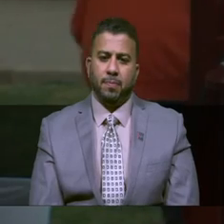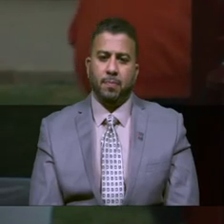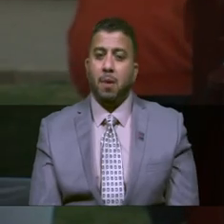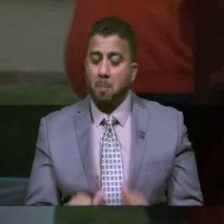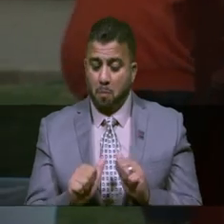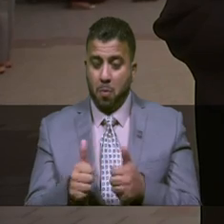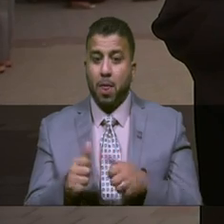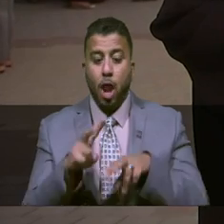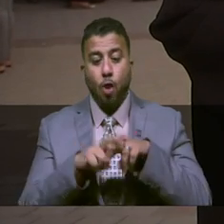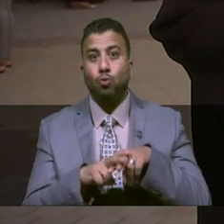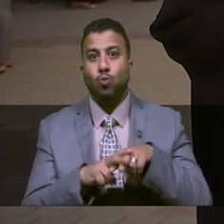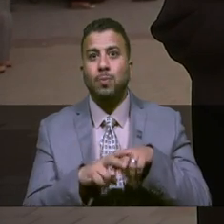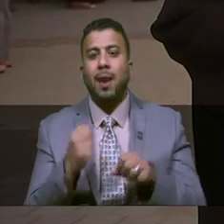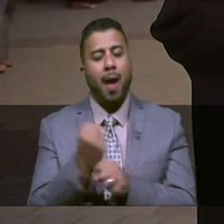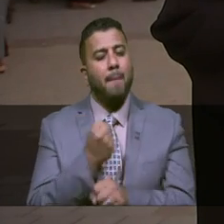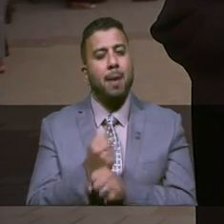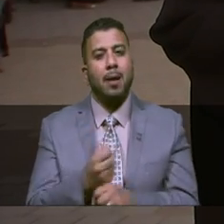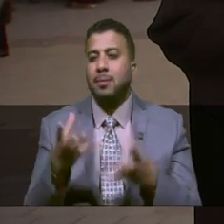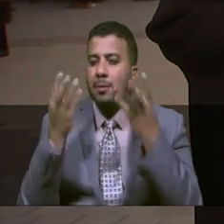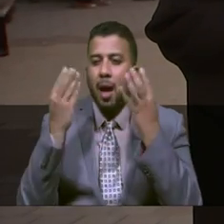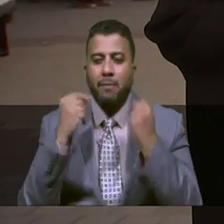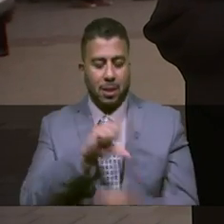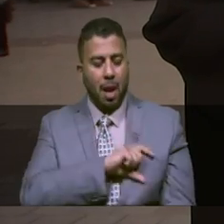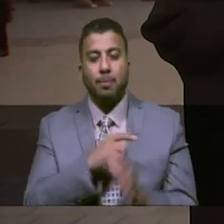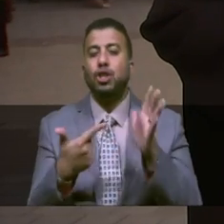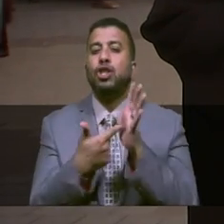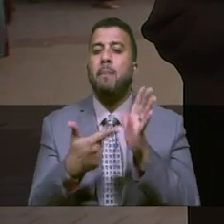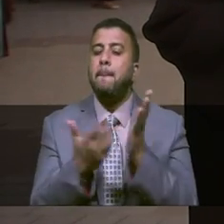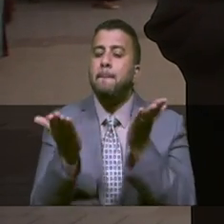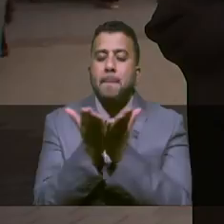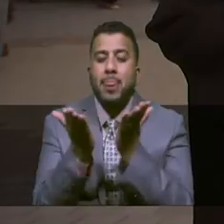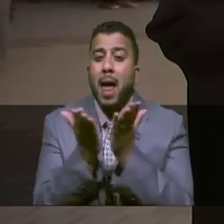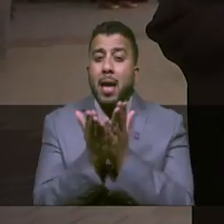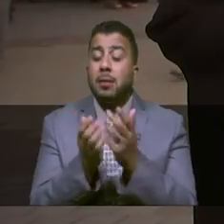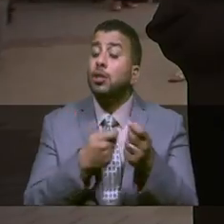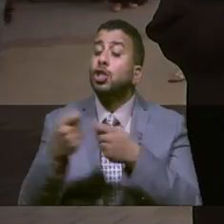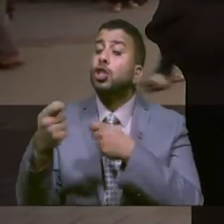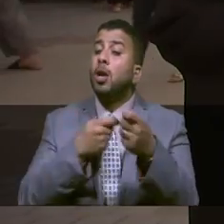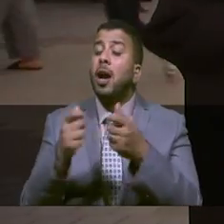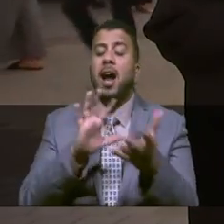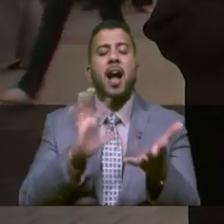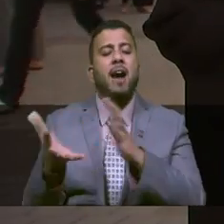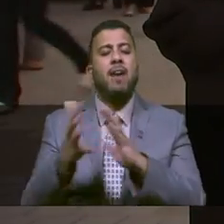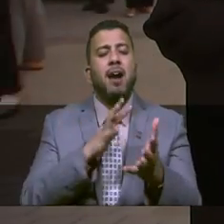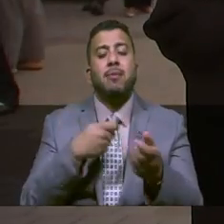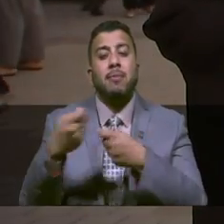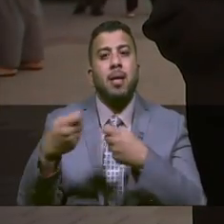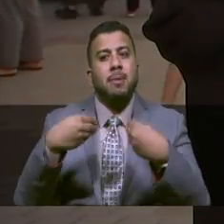مبادرة نجوم الأعمال تسعى إلى تعريف طلبة الجامعات والمدارس على عالم التجارة وكيفية خوض تجربة